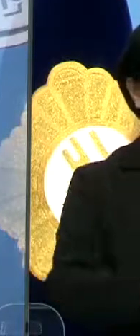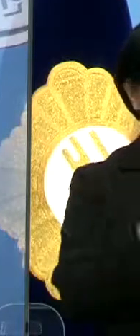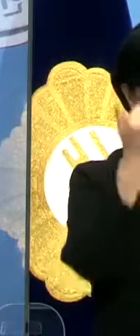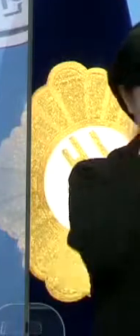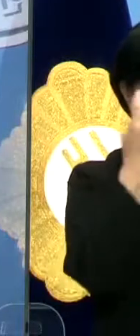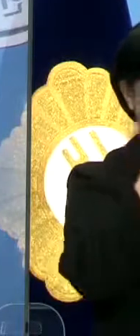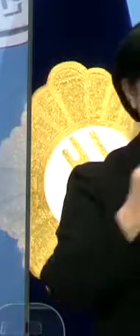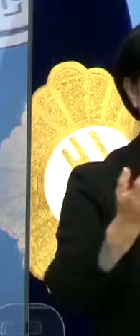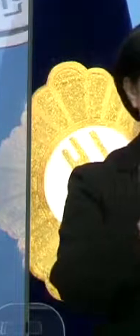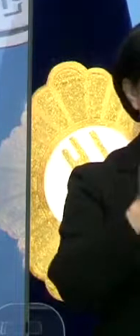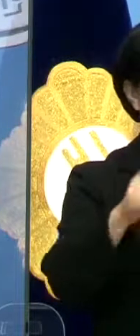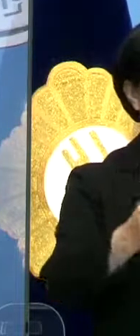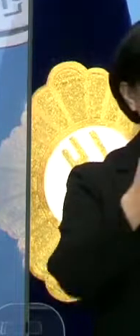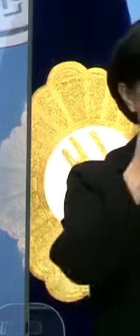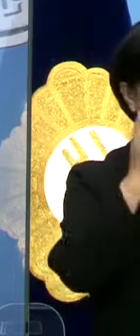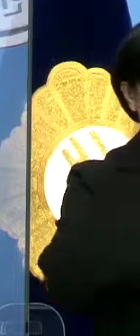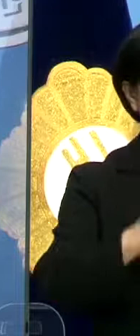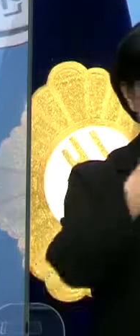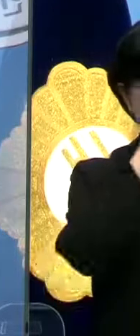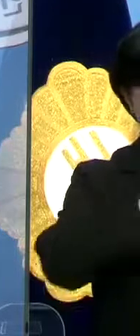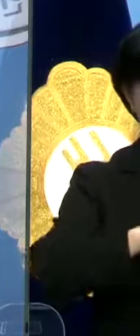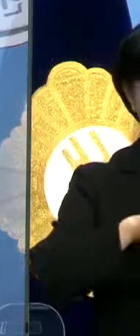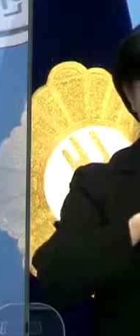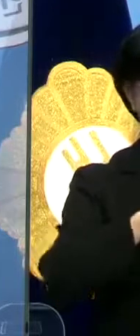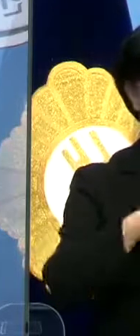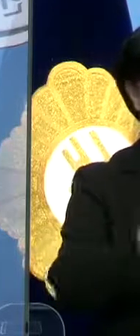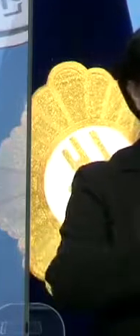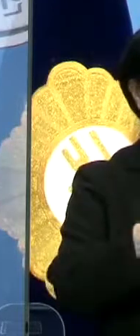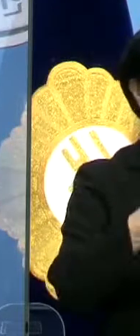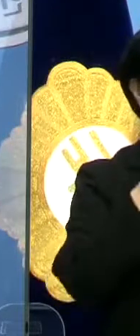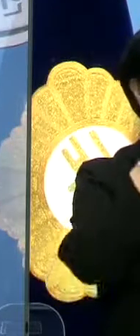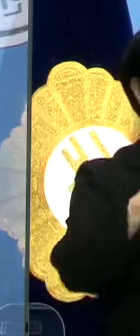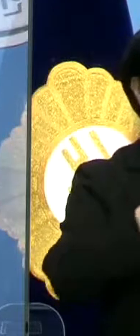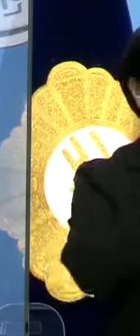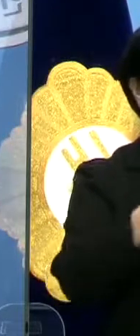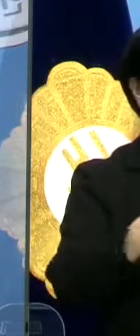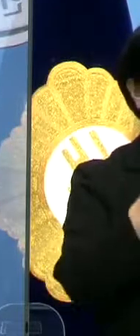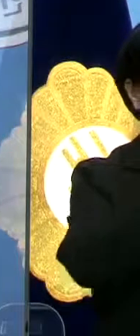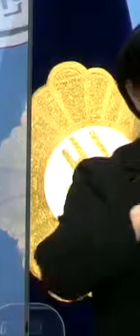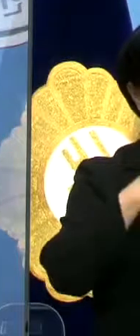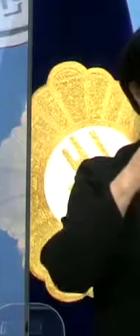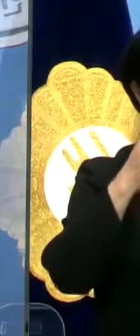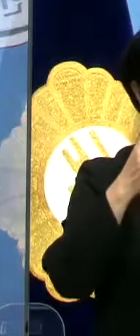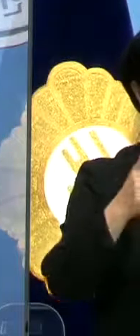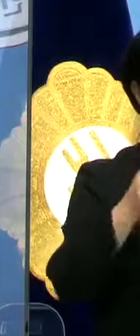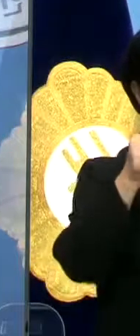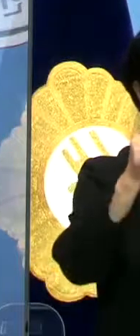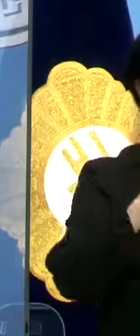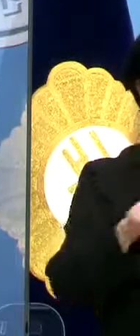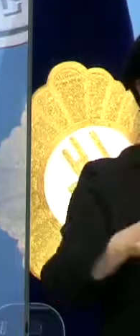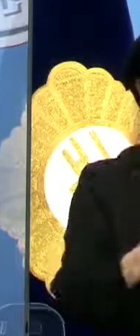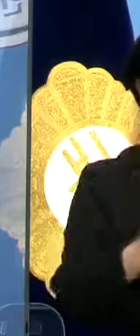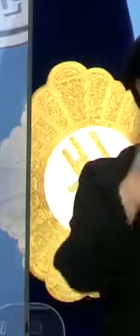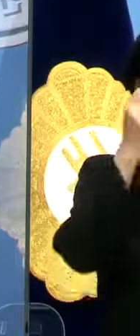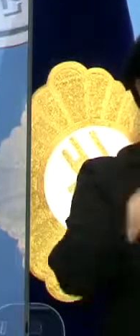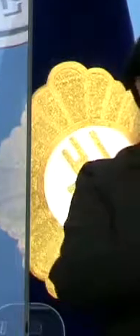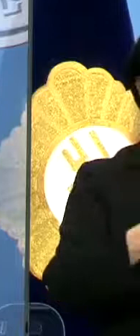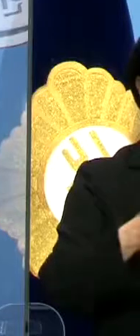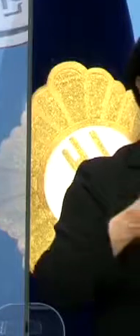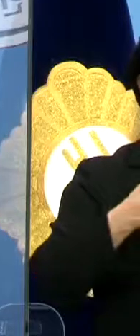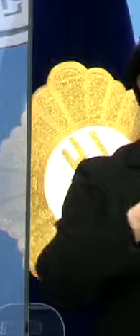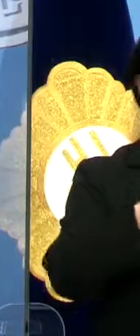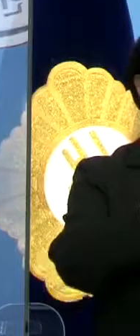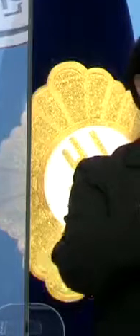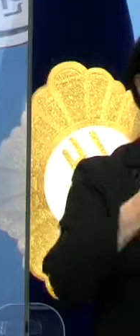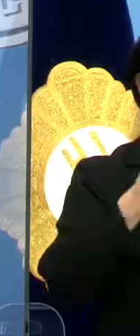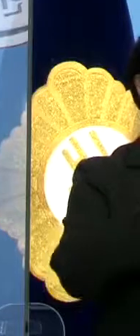이애 충돌과 특이 옥을 투기 응 논란을 일으키고 있는 성장의 구청장 에 대해서 즉각적이고 강력한 조치를 취할